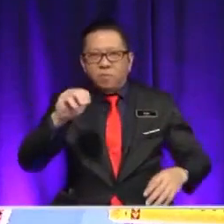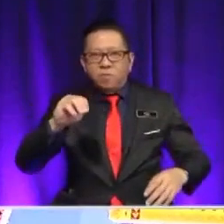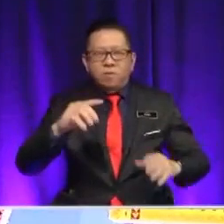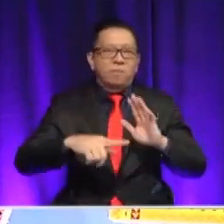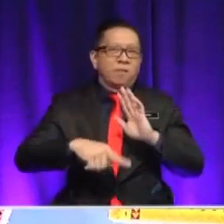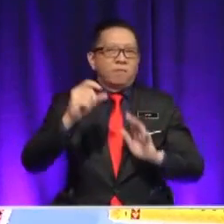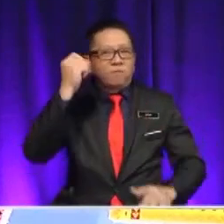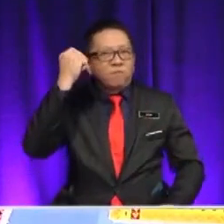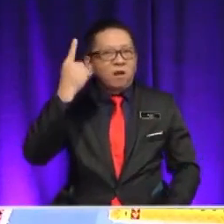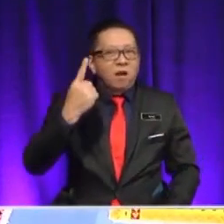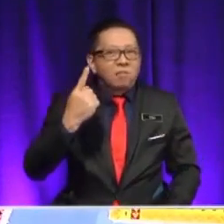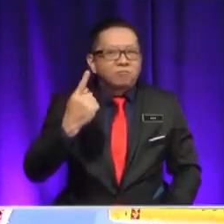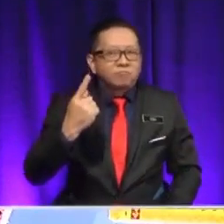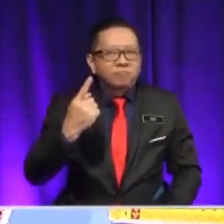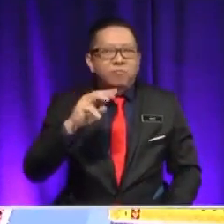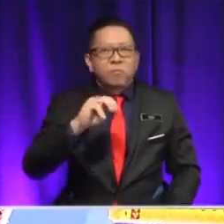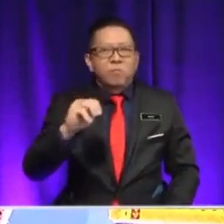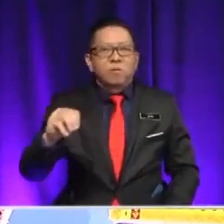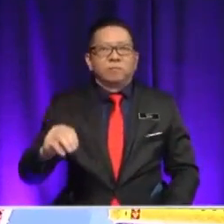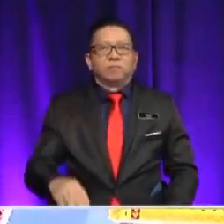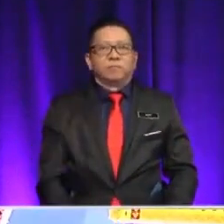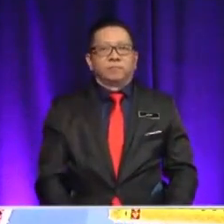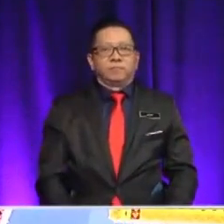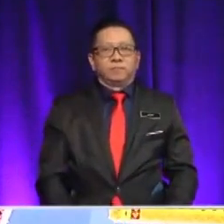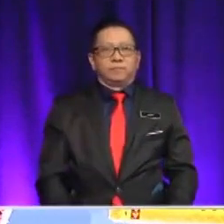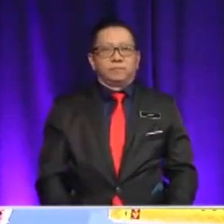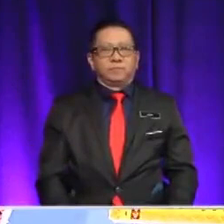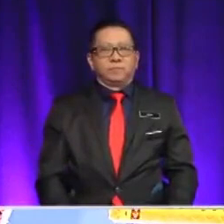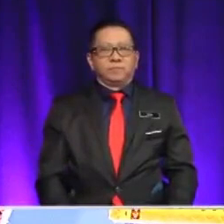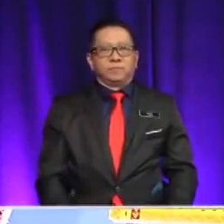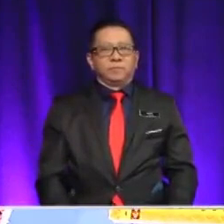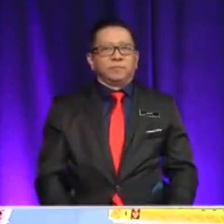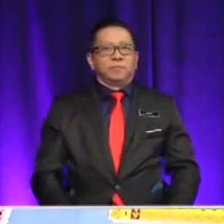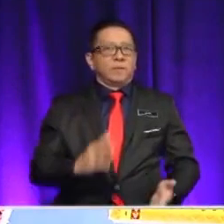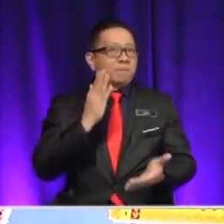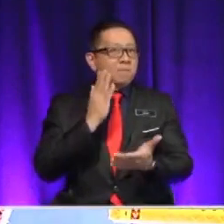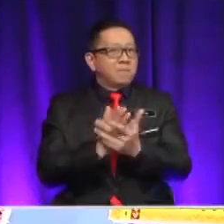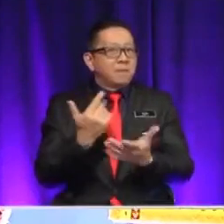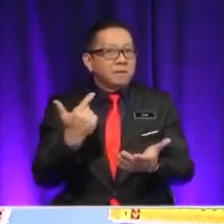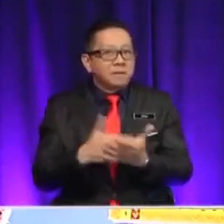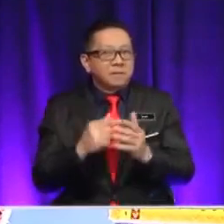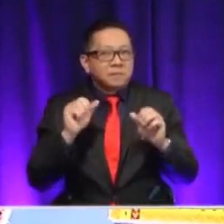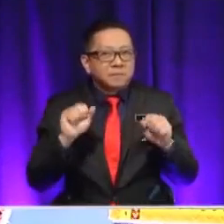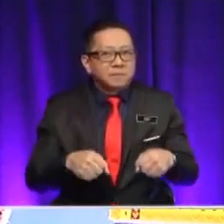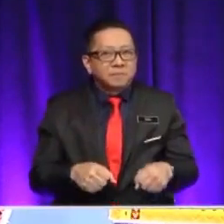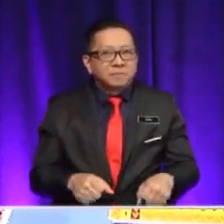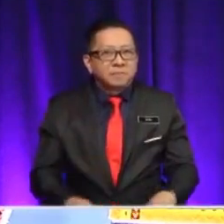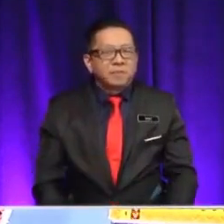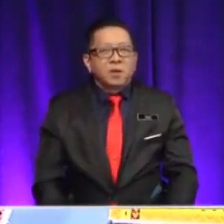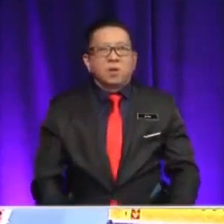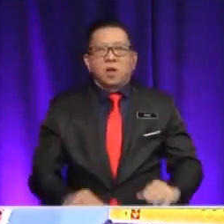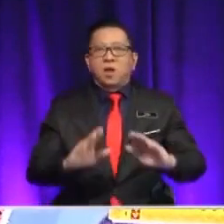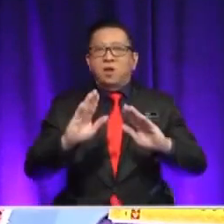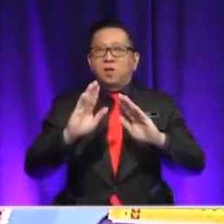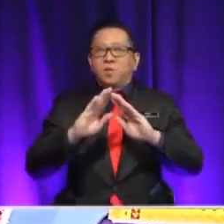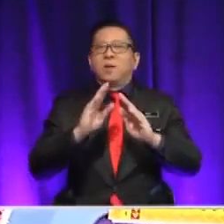dan ingat bagaimana untuk memahami peranan dan kepentingan rukun negara. Kita nak berhenti berat lagi sekali, cikgu. Boleh, cikgu? Boleh. Okey, murid-murid di rumah, jangan